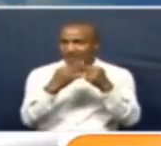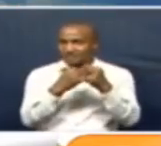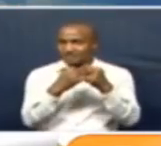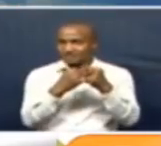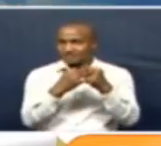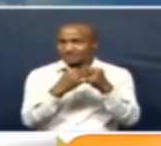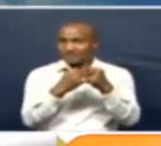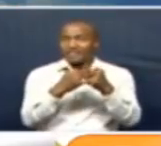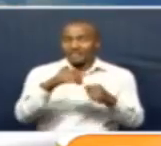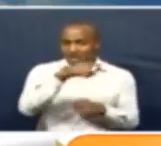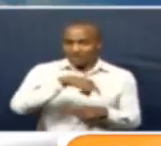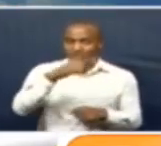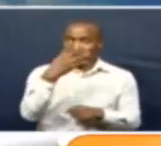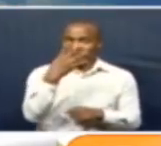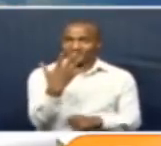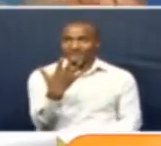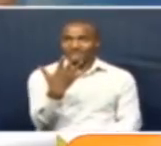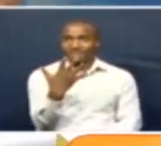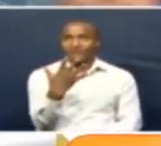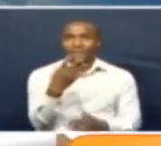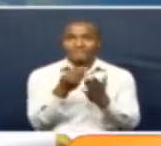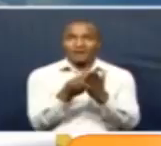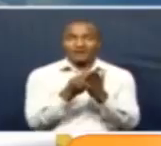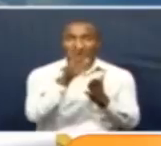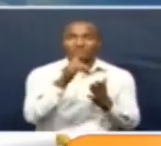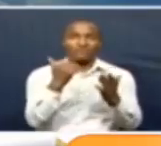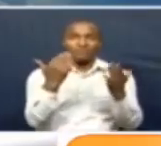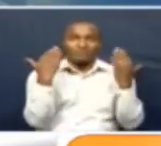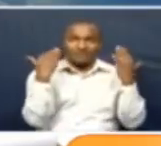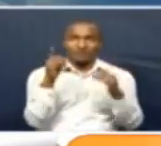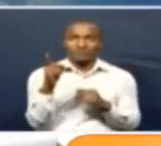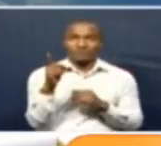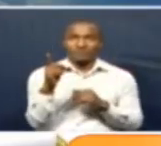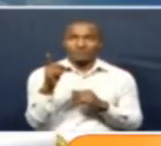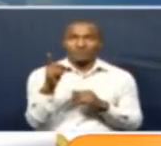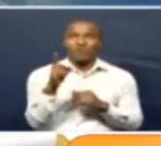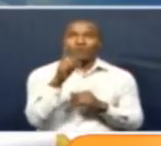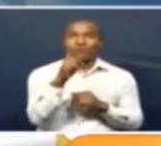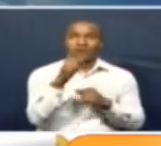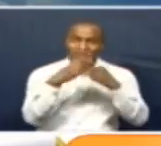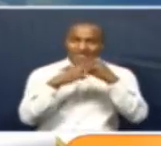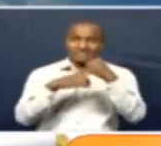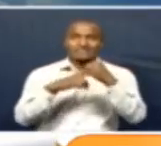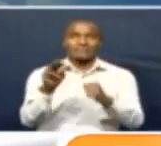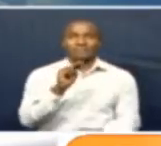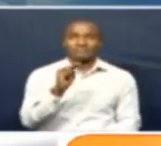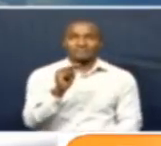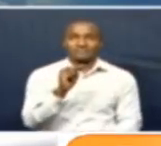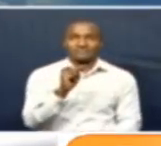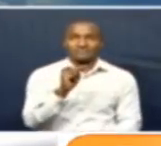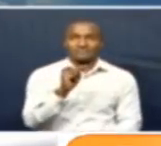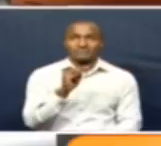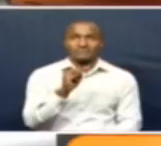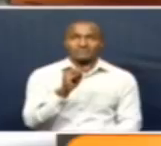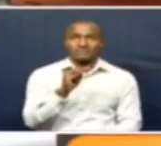round about Githurai. Na hiyo pesa ilikuwa inatoka Meru. Na ilikuwa milioni 196. 196